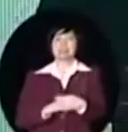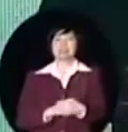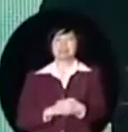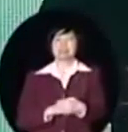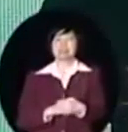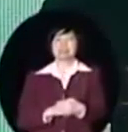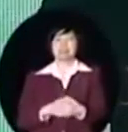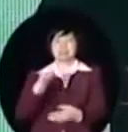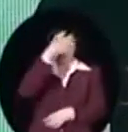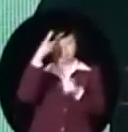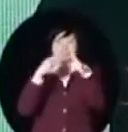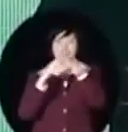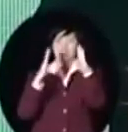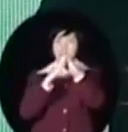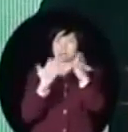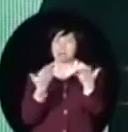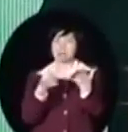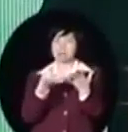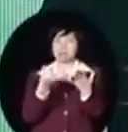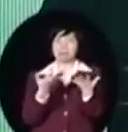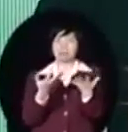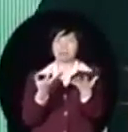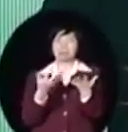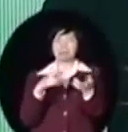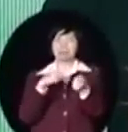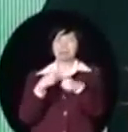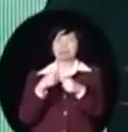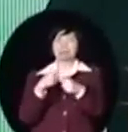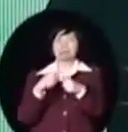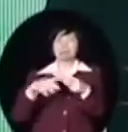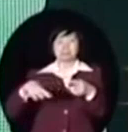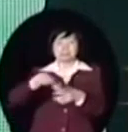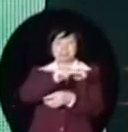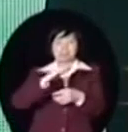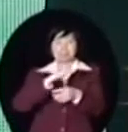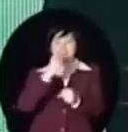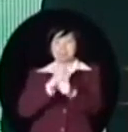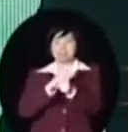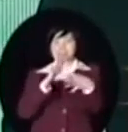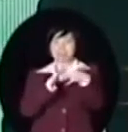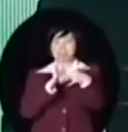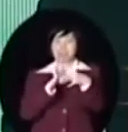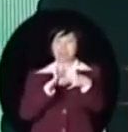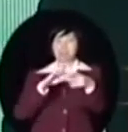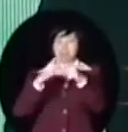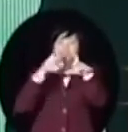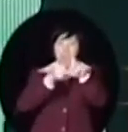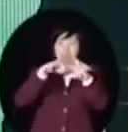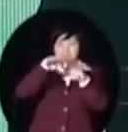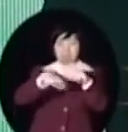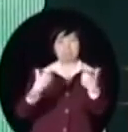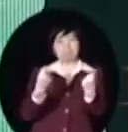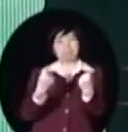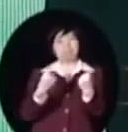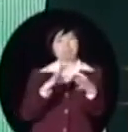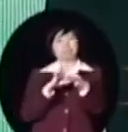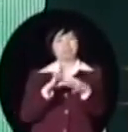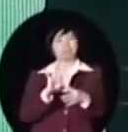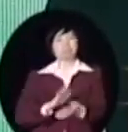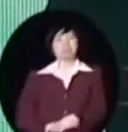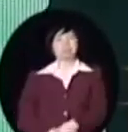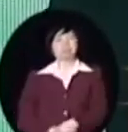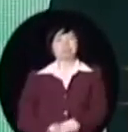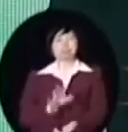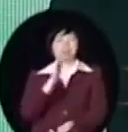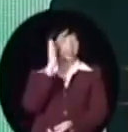好，年轻人房价的问题啊，其实跟整个产业的发展，跟我们的区域的发展，其实都有相当大的关系。它是一个